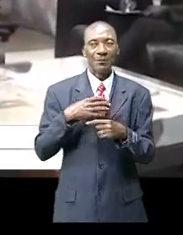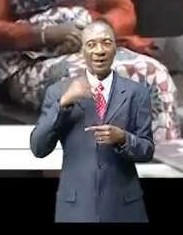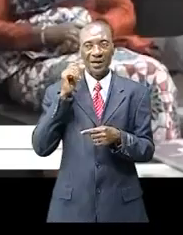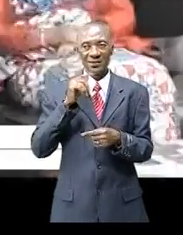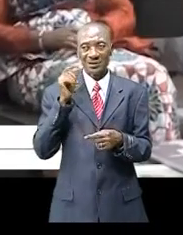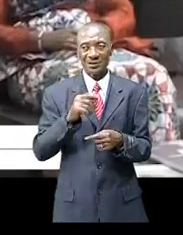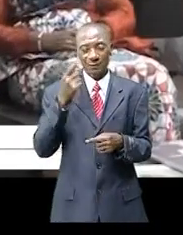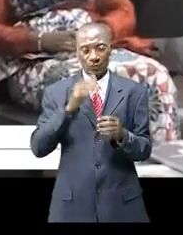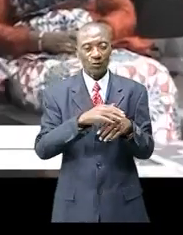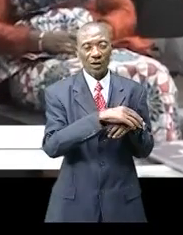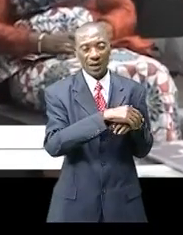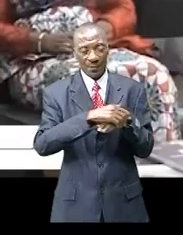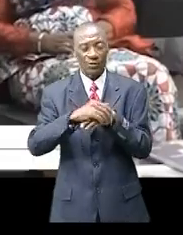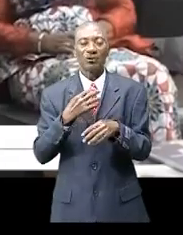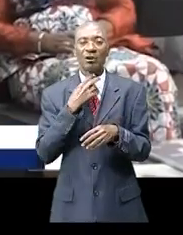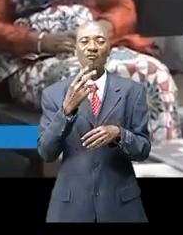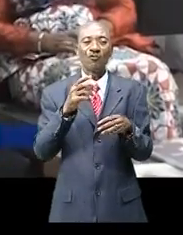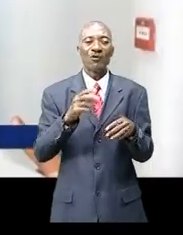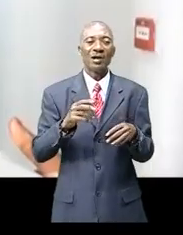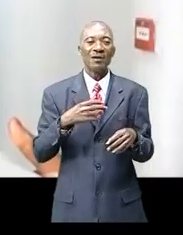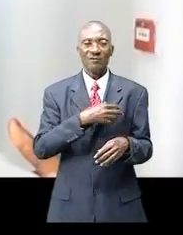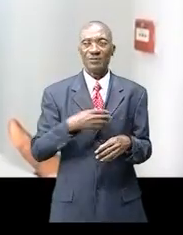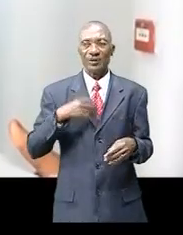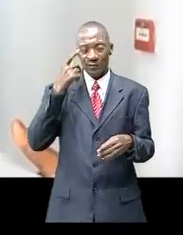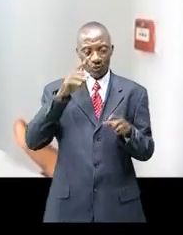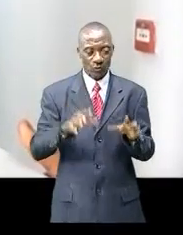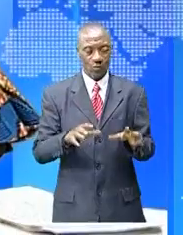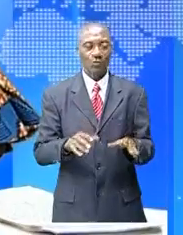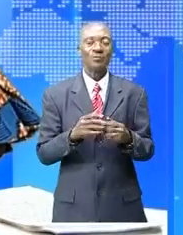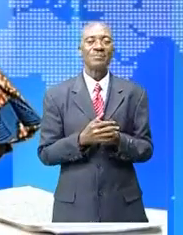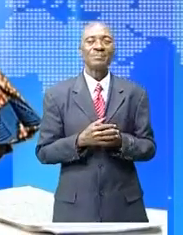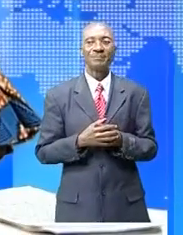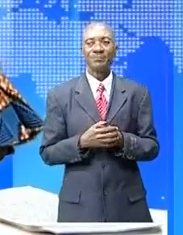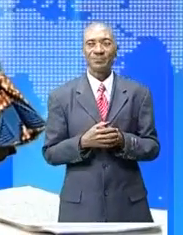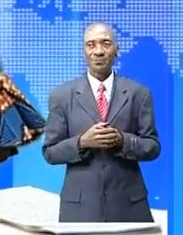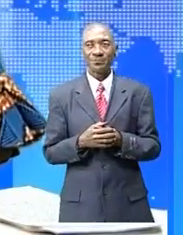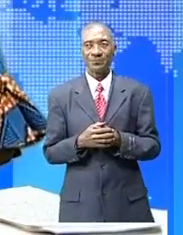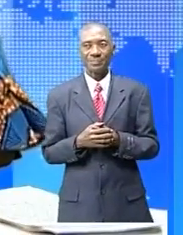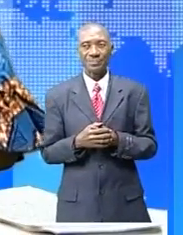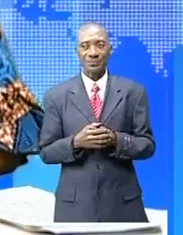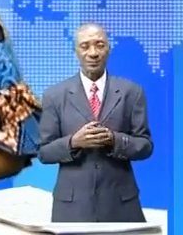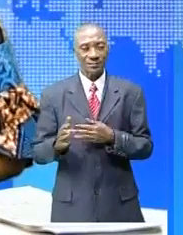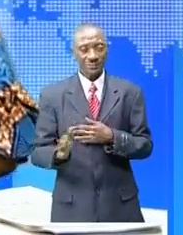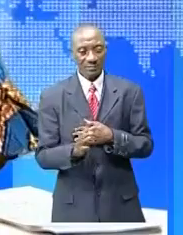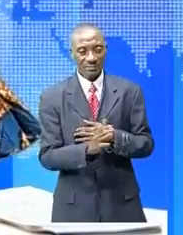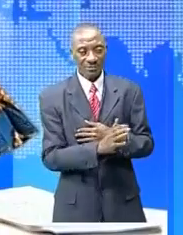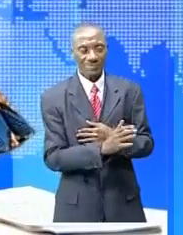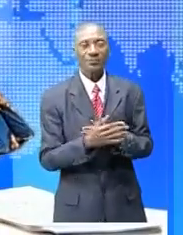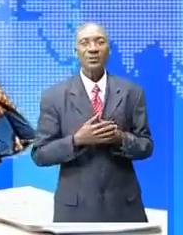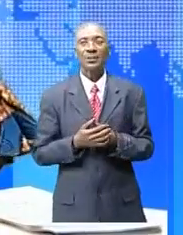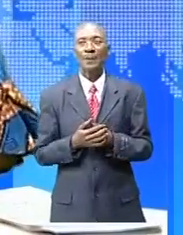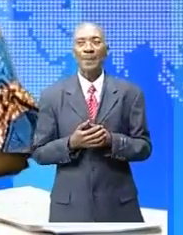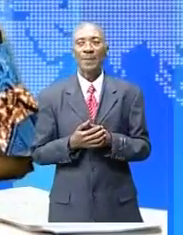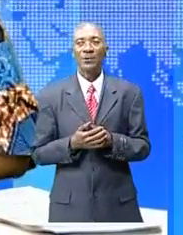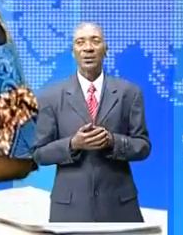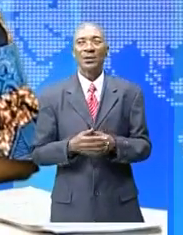et de l'Afrique illumine les restes du monde. Dans les lots des pays qui